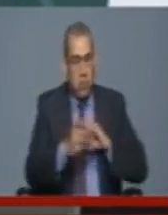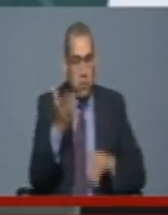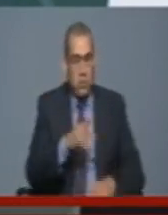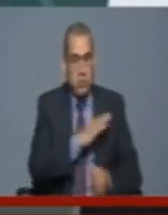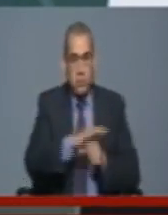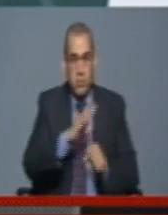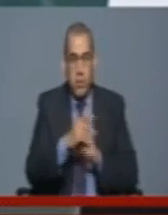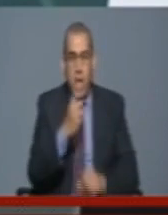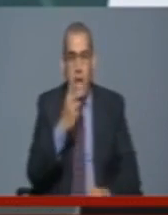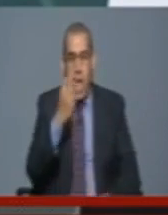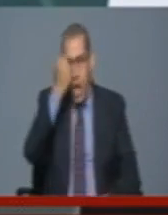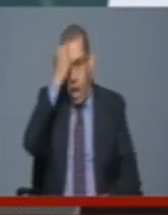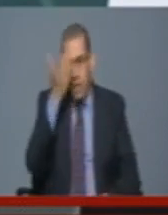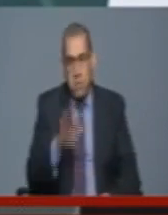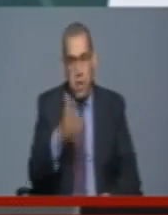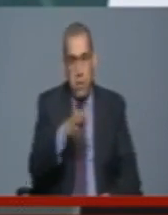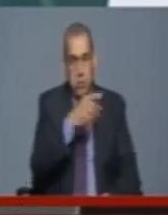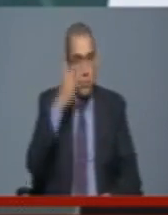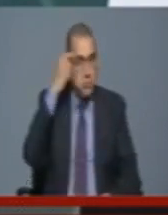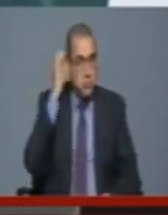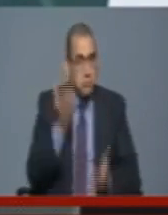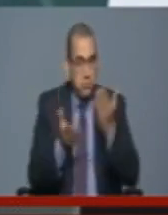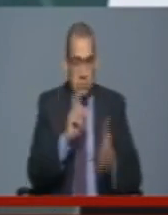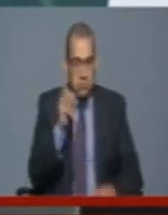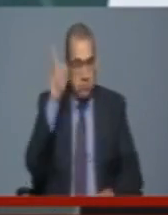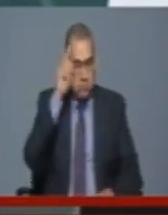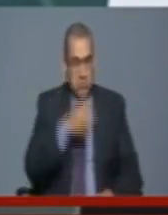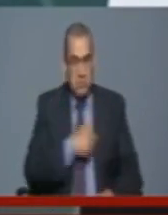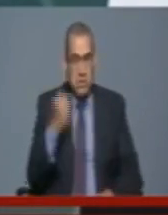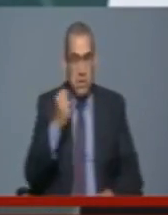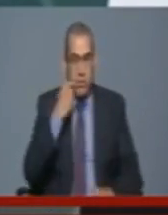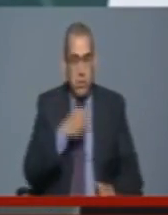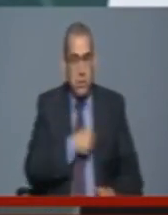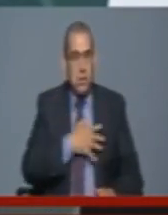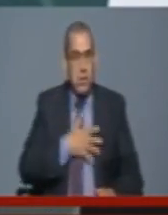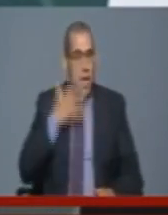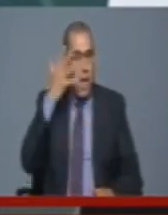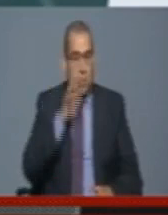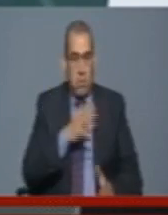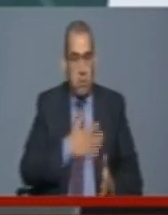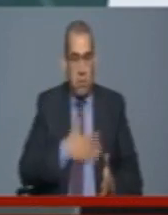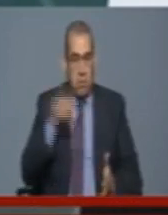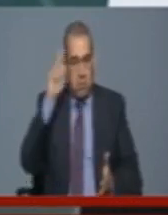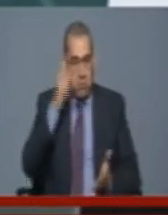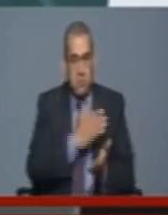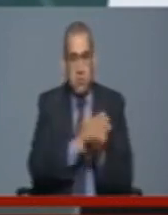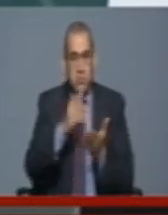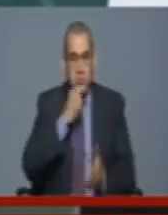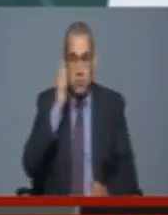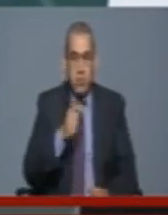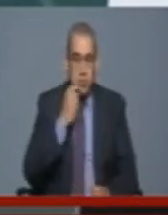القتل بلا عقل يرشدها ولا ضمير يؤنبها، فأصبحت وصمة